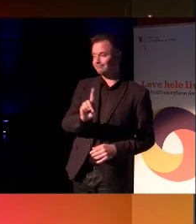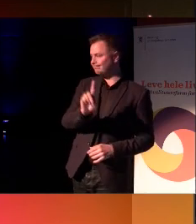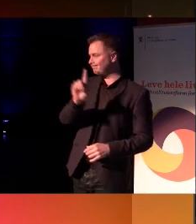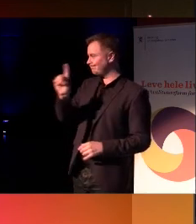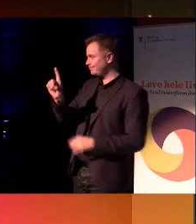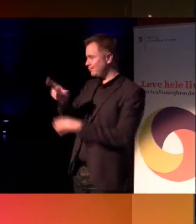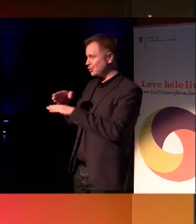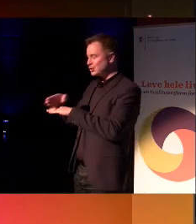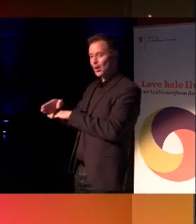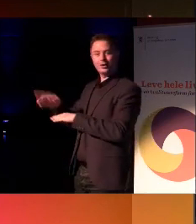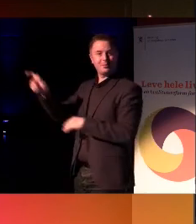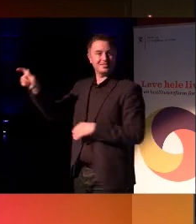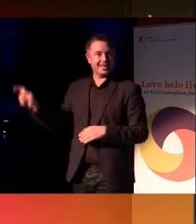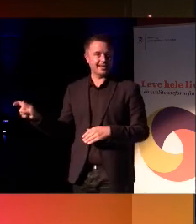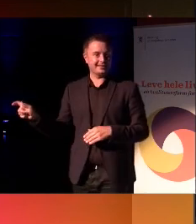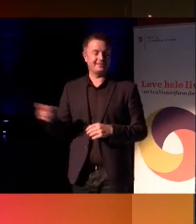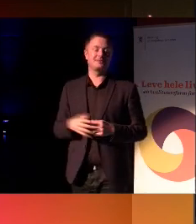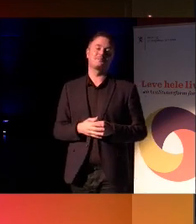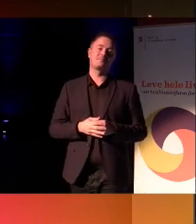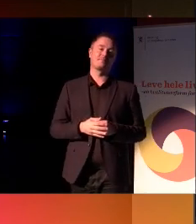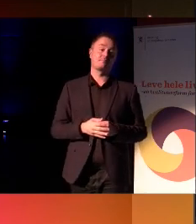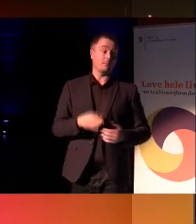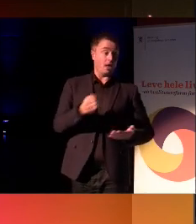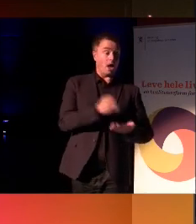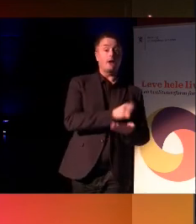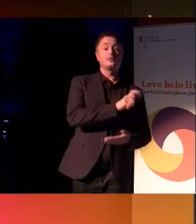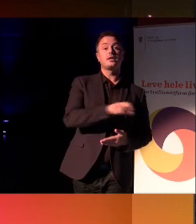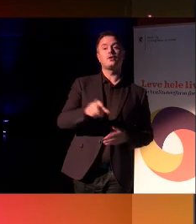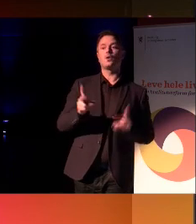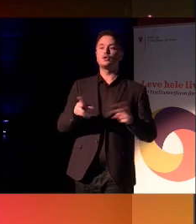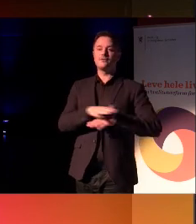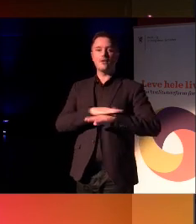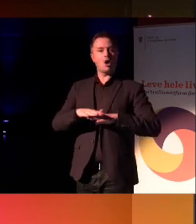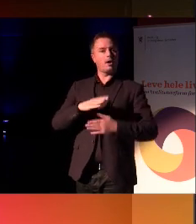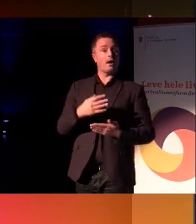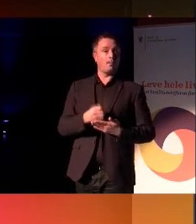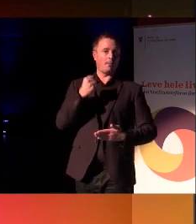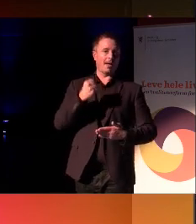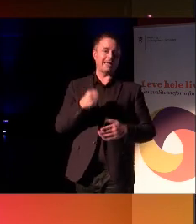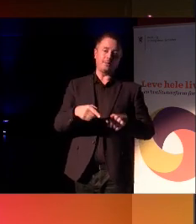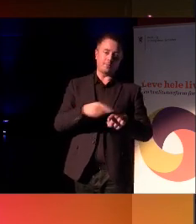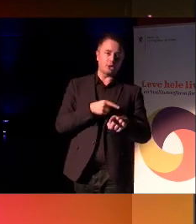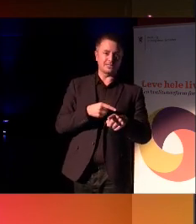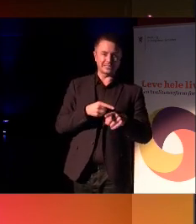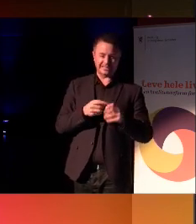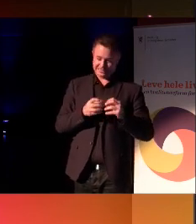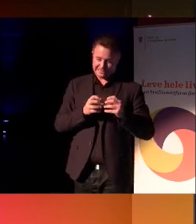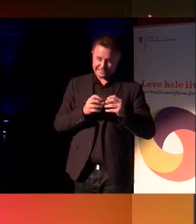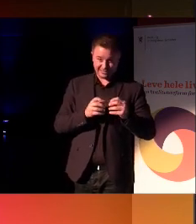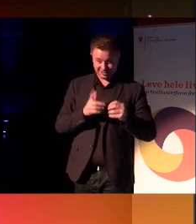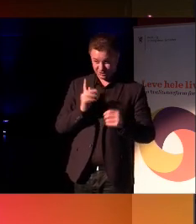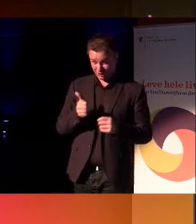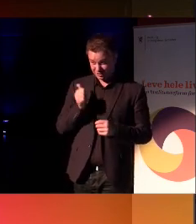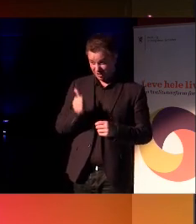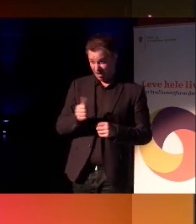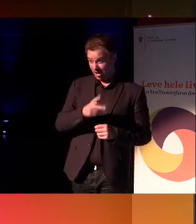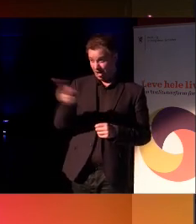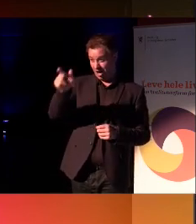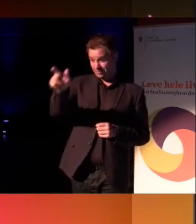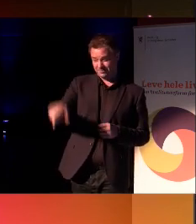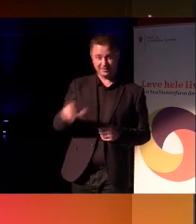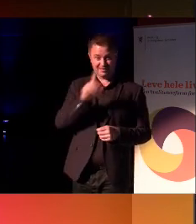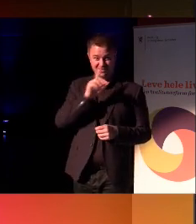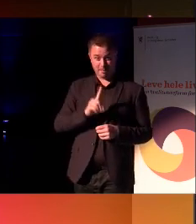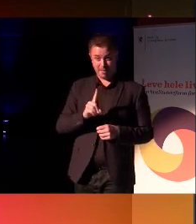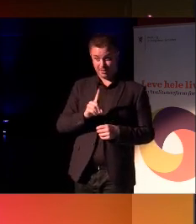Men dette hadde jo også en gevinst for ansatte. Litt motstand til å begynne med, fordi at skulle vi slippe inn noen andre på vår arena? Og hva skulle